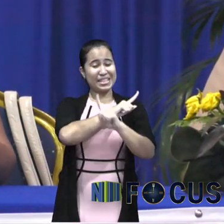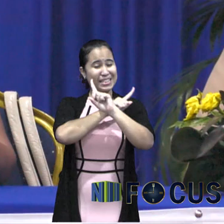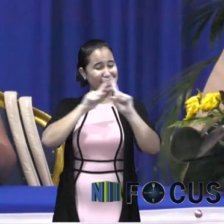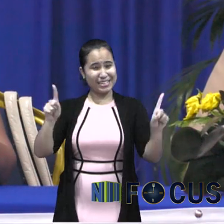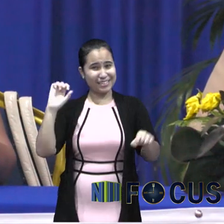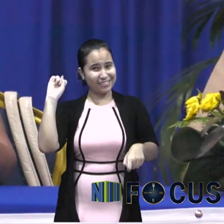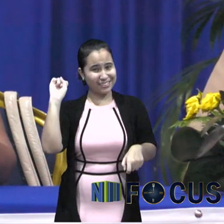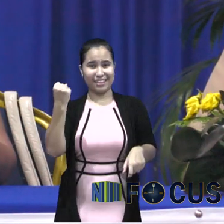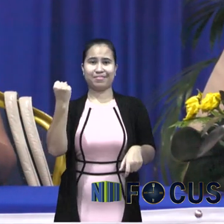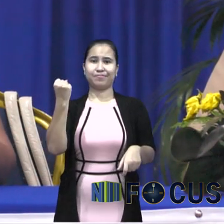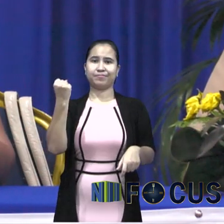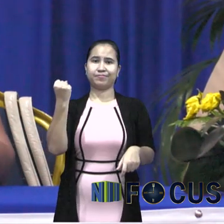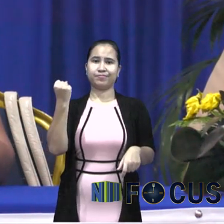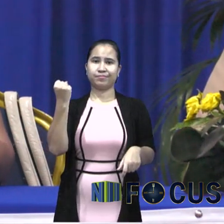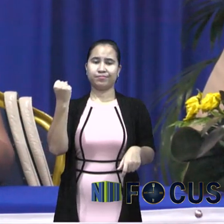haalbaar is.